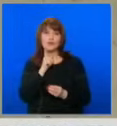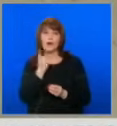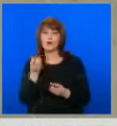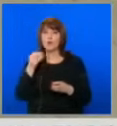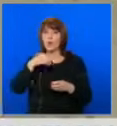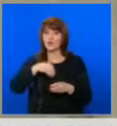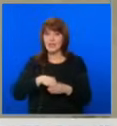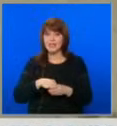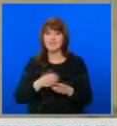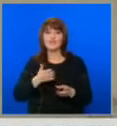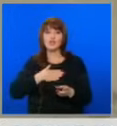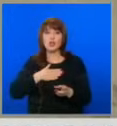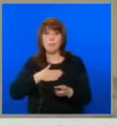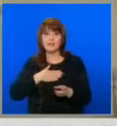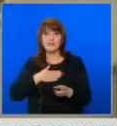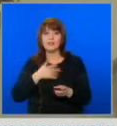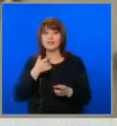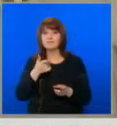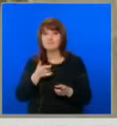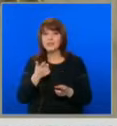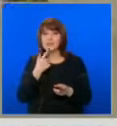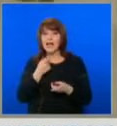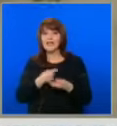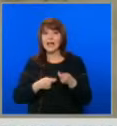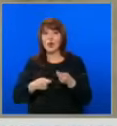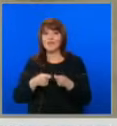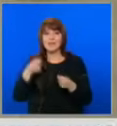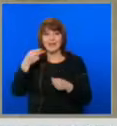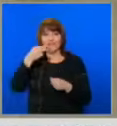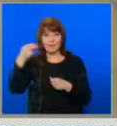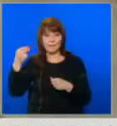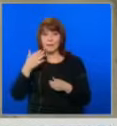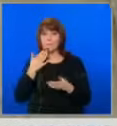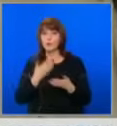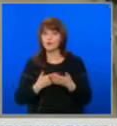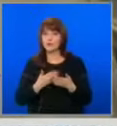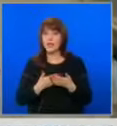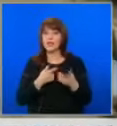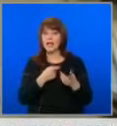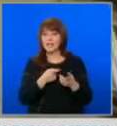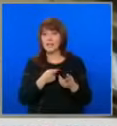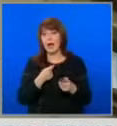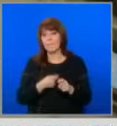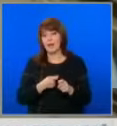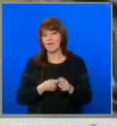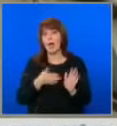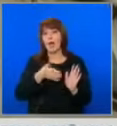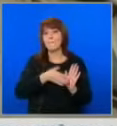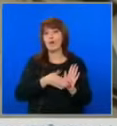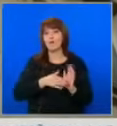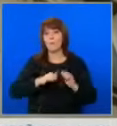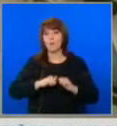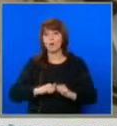участие и собственост в няколко конкретно идентифицирани търговски дружества по отношение на които тя е упражнявала правомощия по